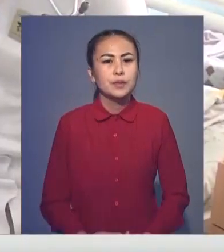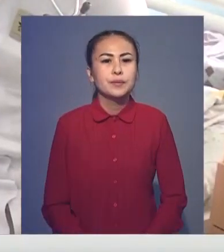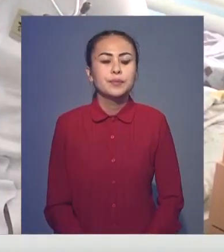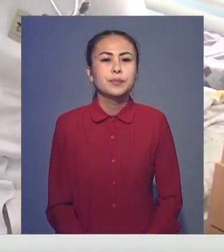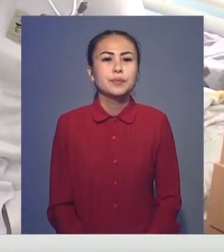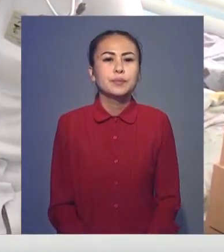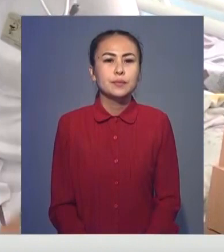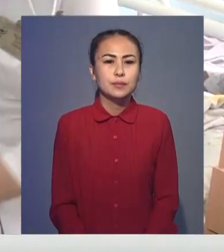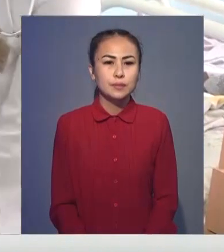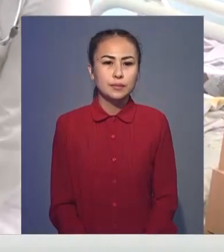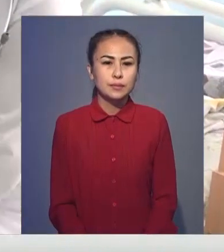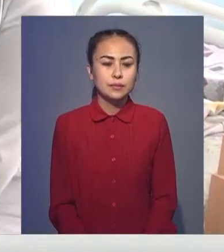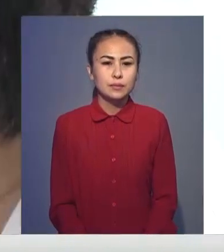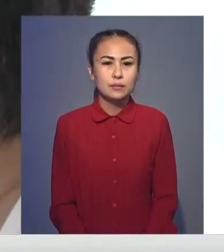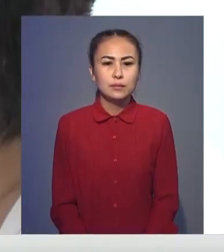отыр.